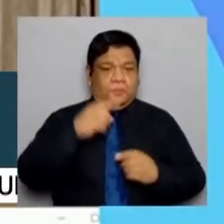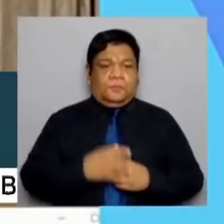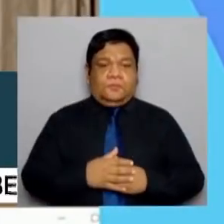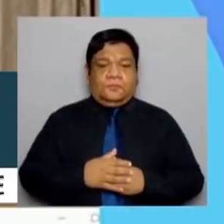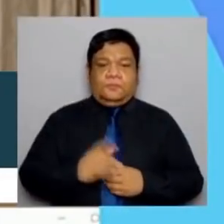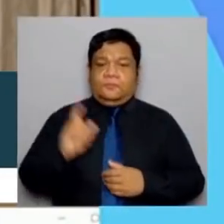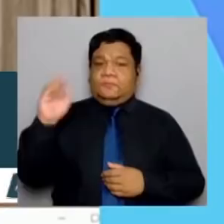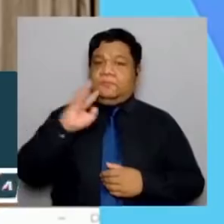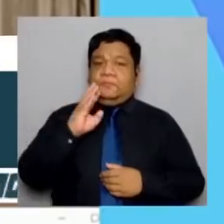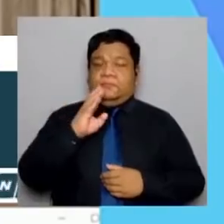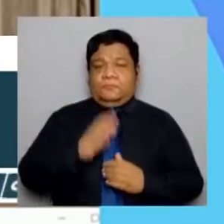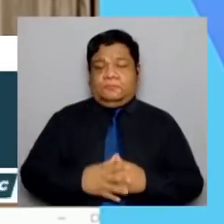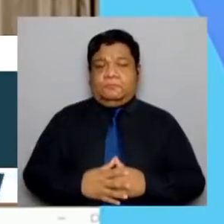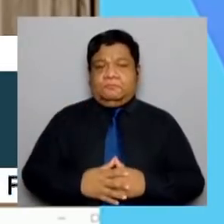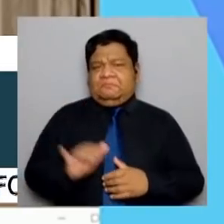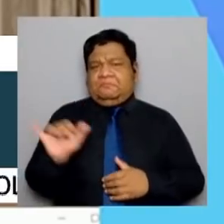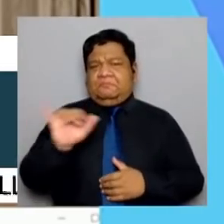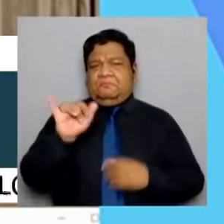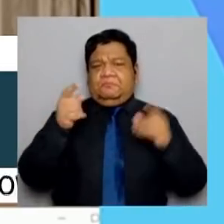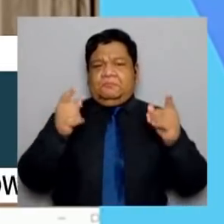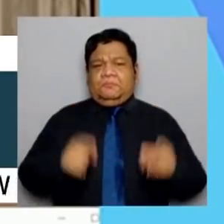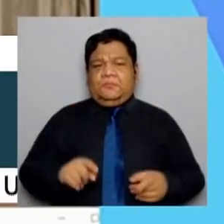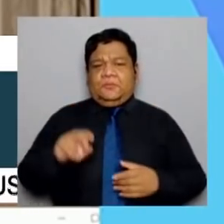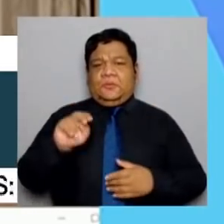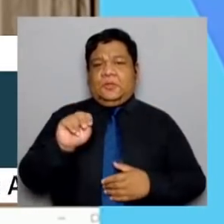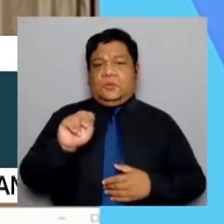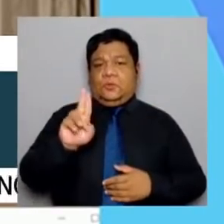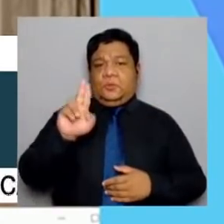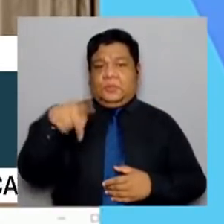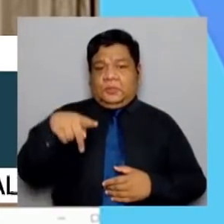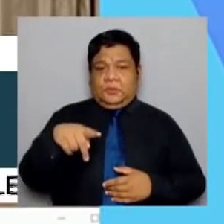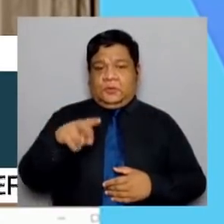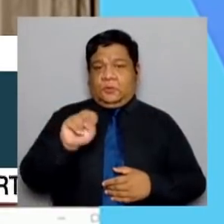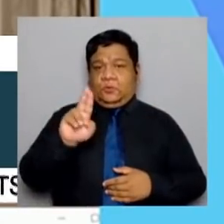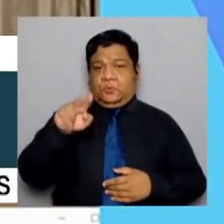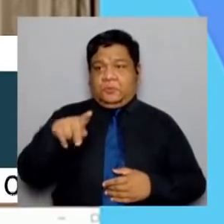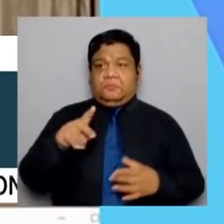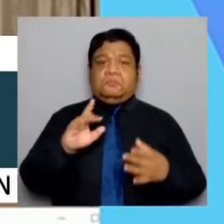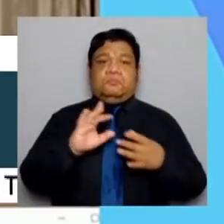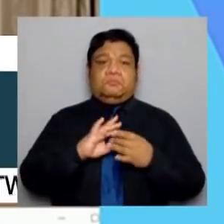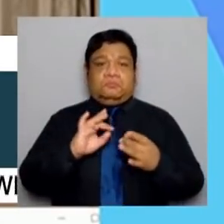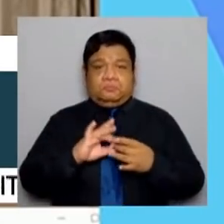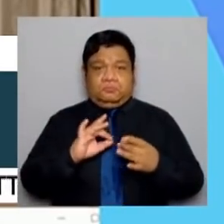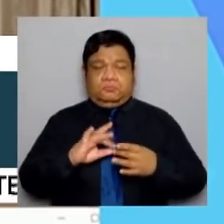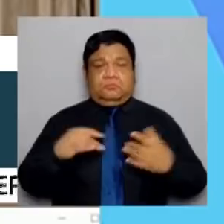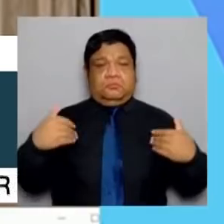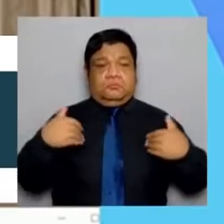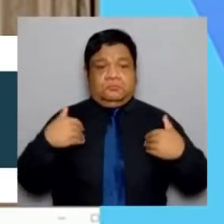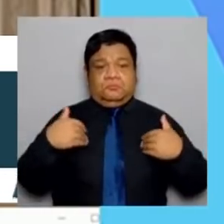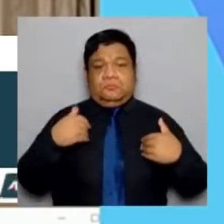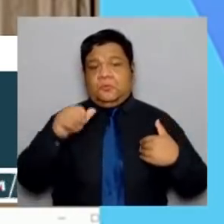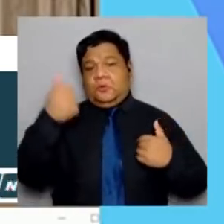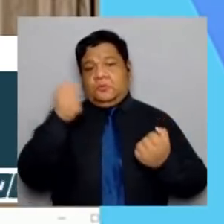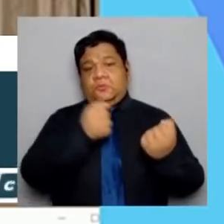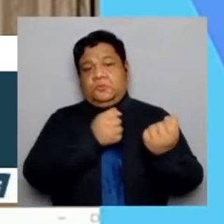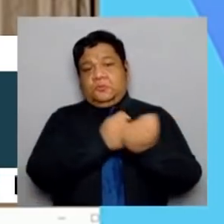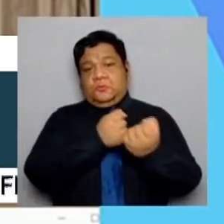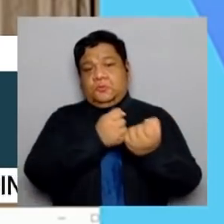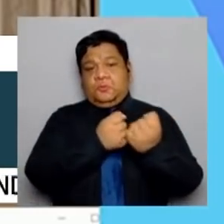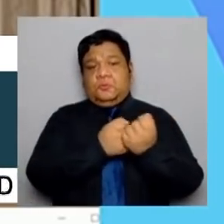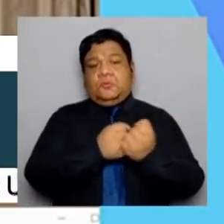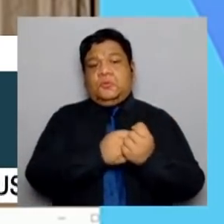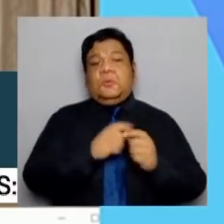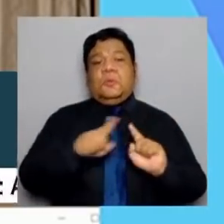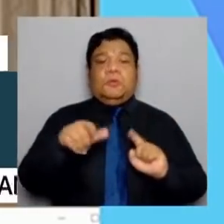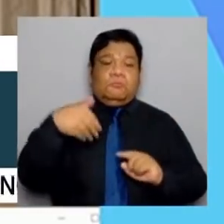Babaliktarin ko lang. Ganun din ang nangyari sa NUP, 'di ba? Ang NUP nagdeklara na meron daw silang ibang susuportahan, pero sa mga sumunod na araw,